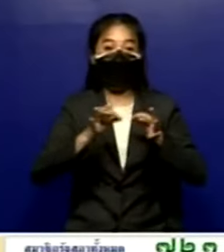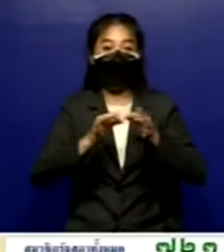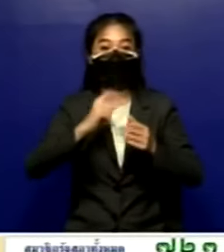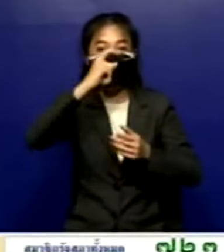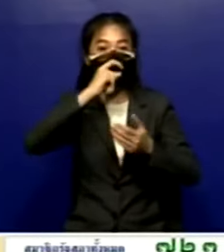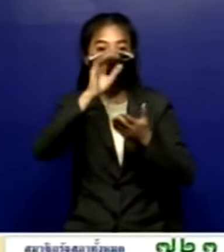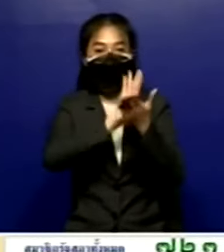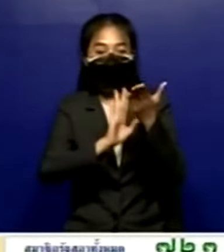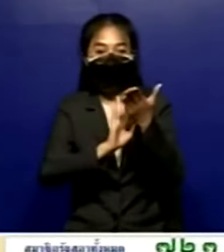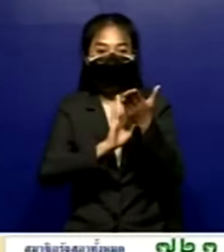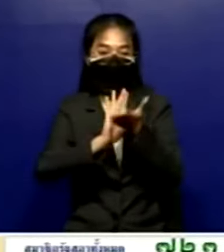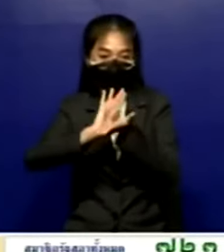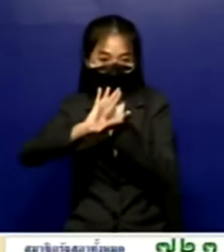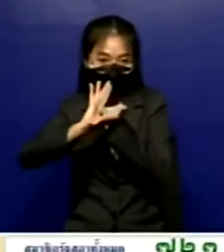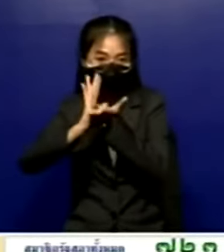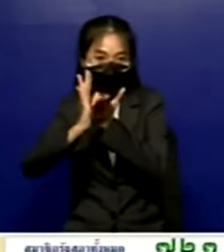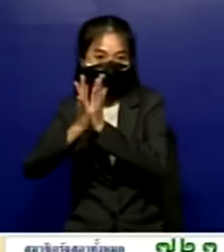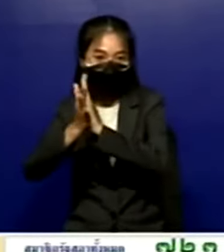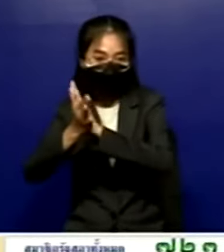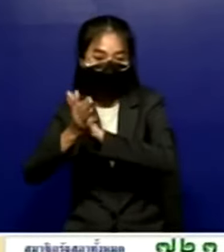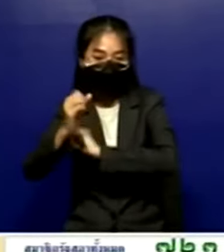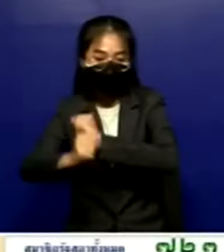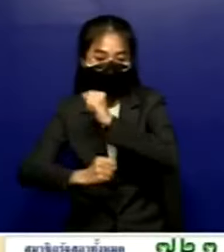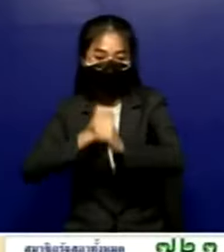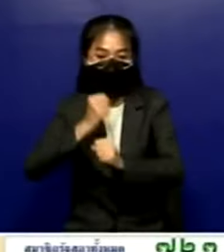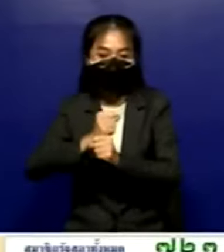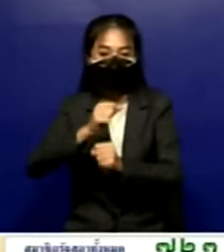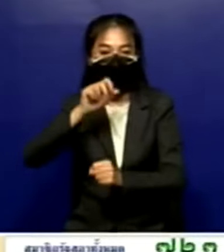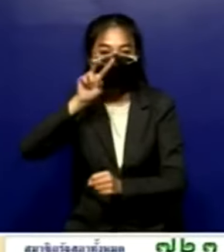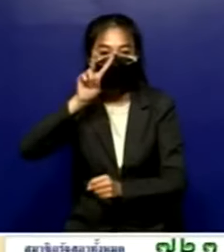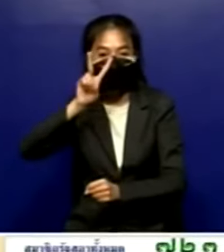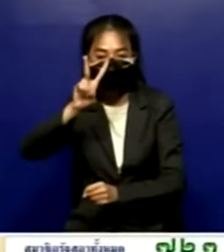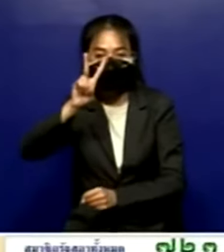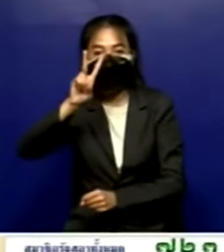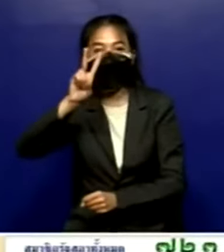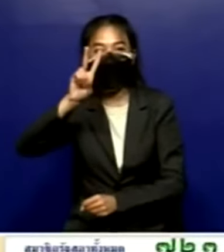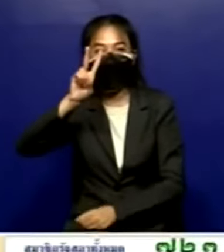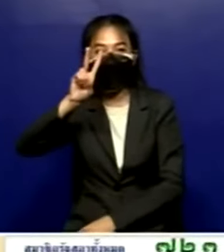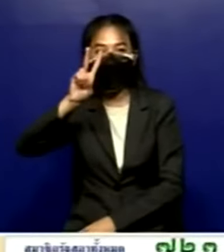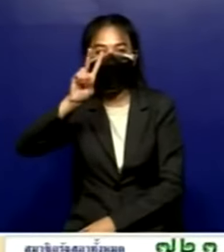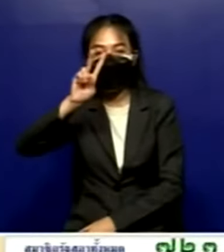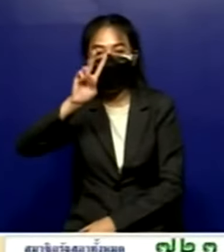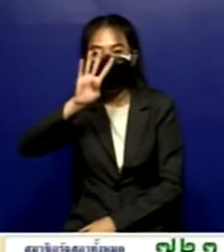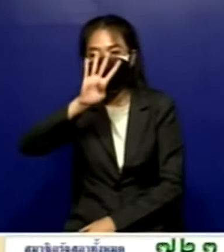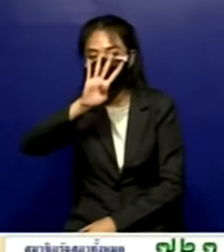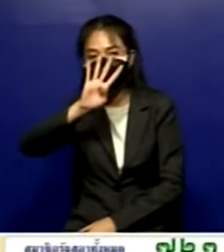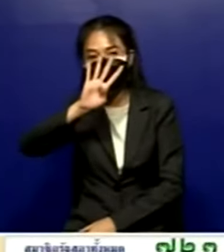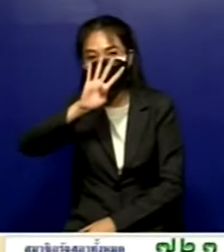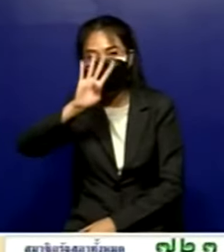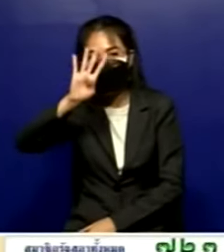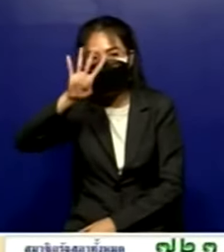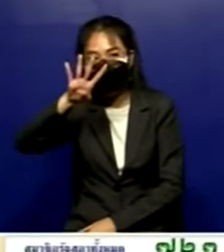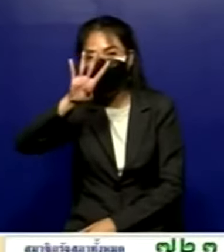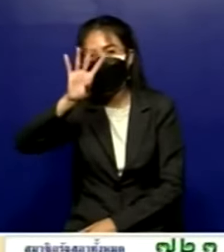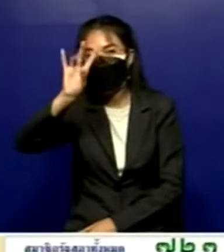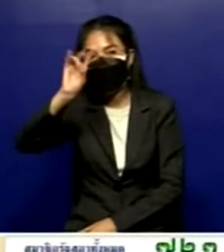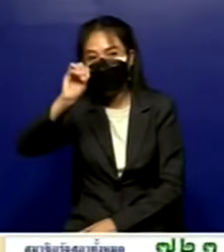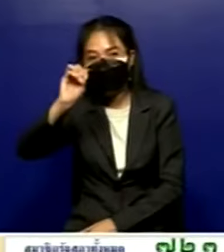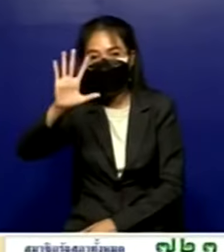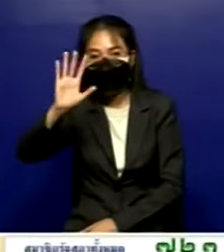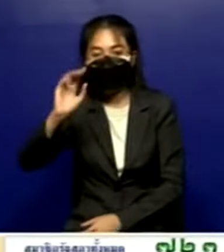กครองในปี2475มาเราไม่ได้มีสภาคู่มาโดยตลอดนะครับสภาคู่เพิ่ง